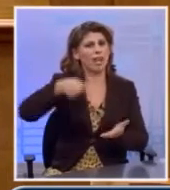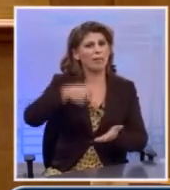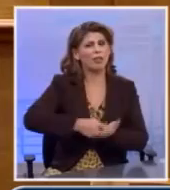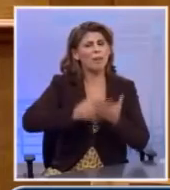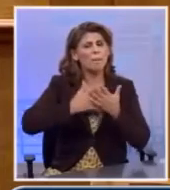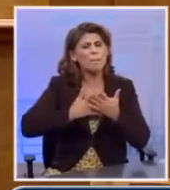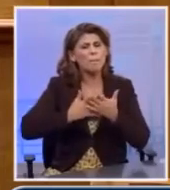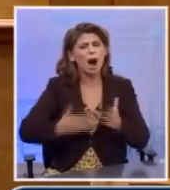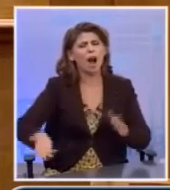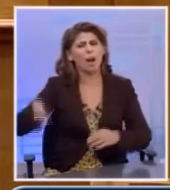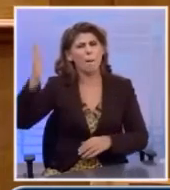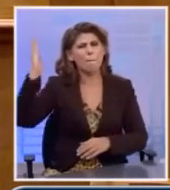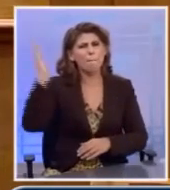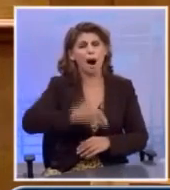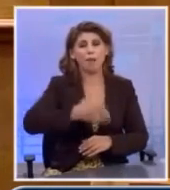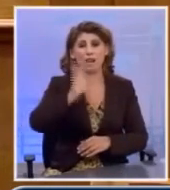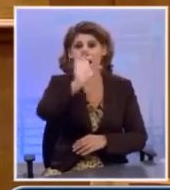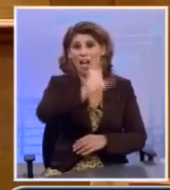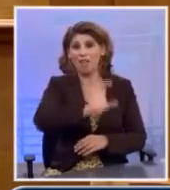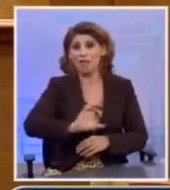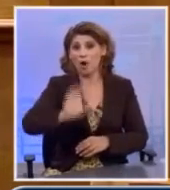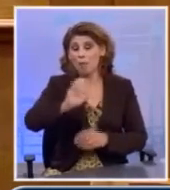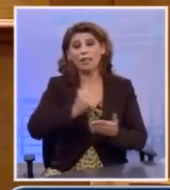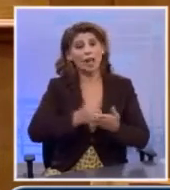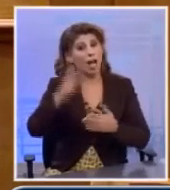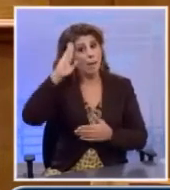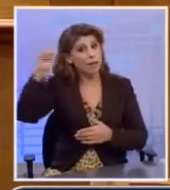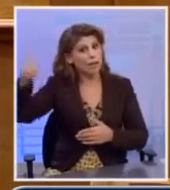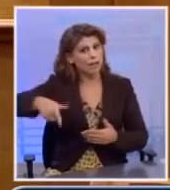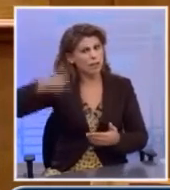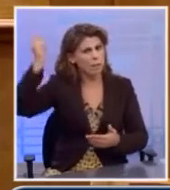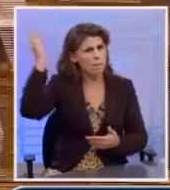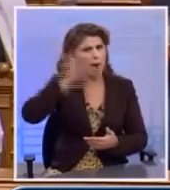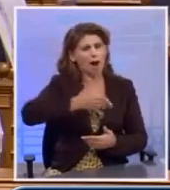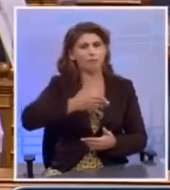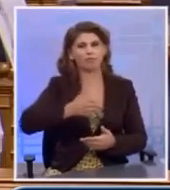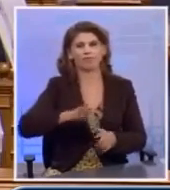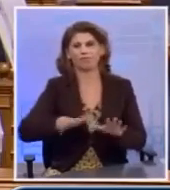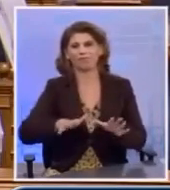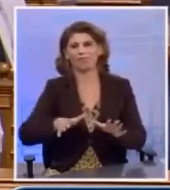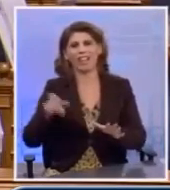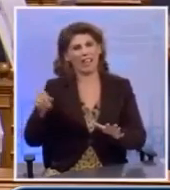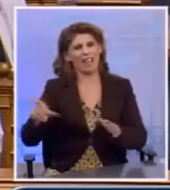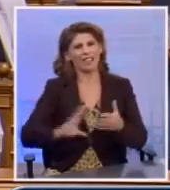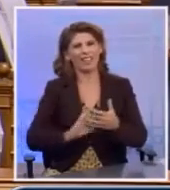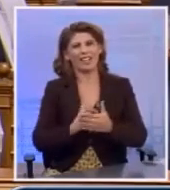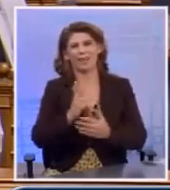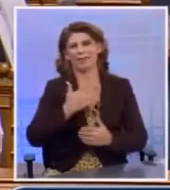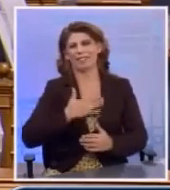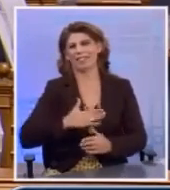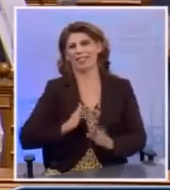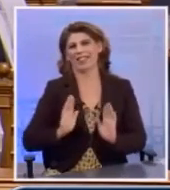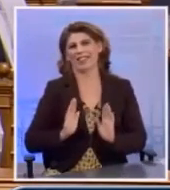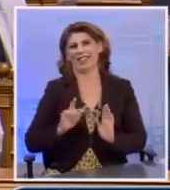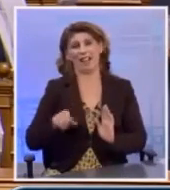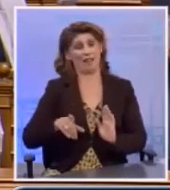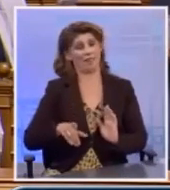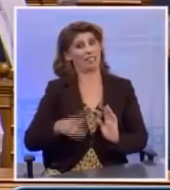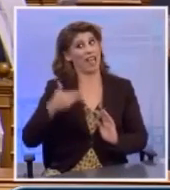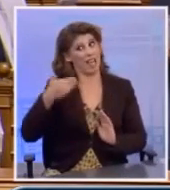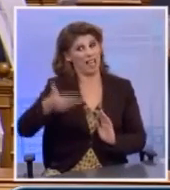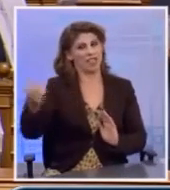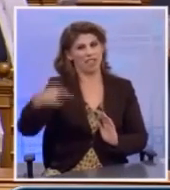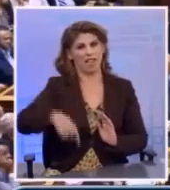πρόστιμα, τόσο στην Ευρώπη όσο και στην Αμερική. Αλλά μάλλον τέτοιου είδους ανάπτυξη εσείς θα φέρετε.